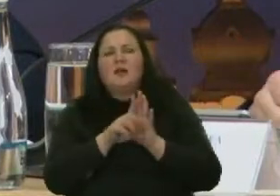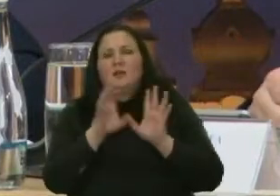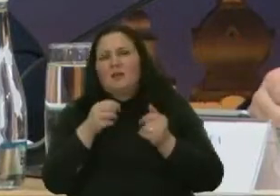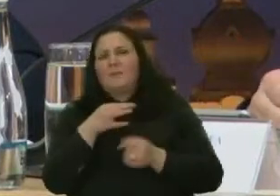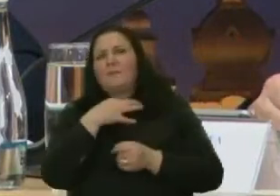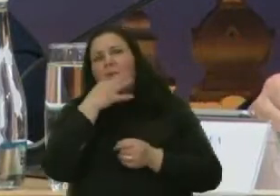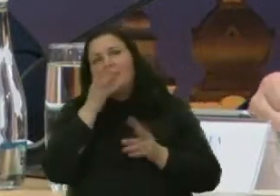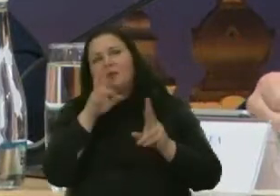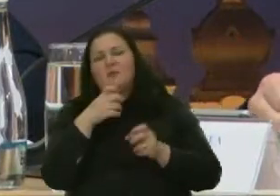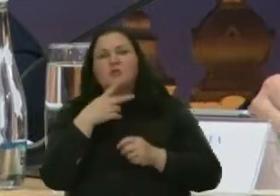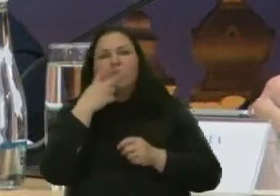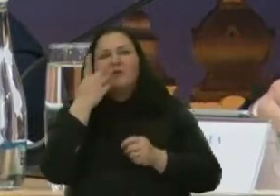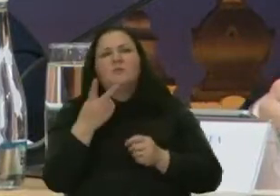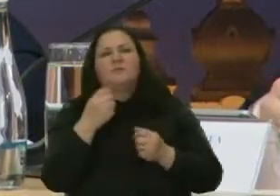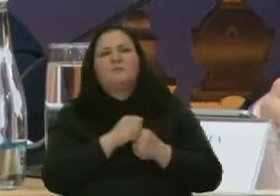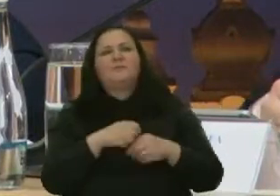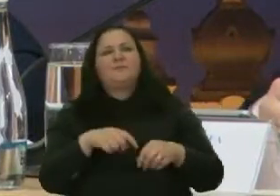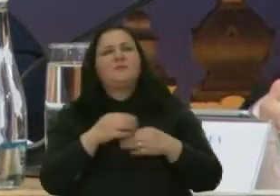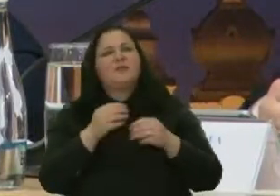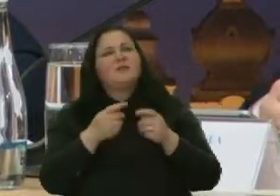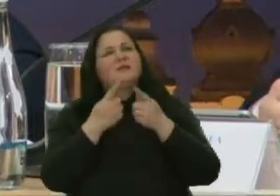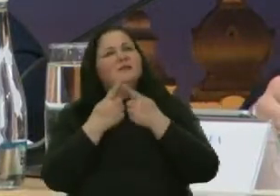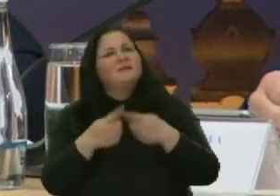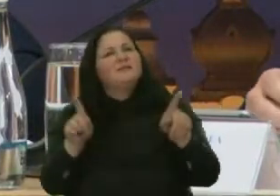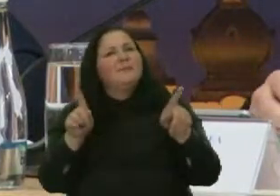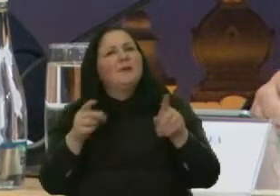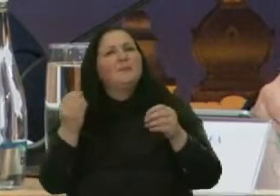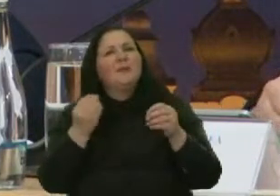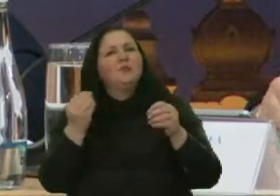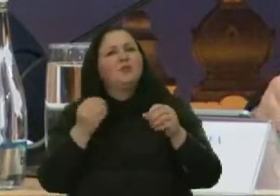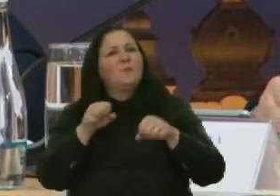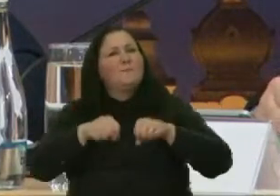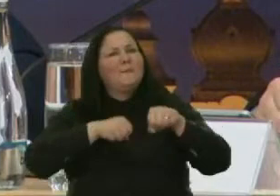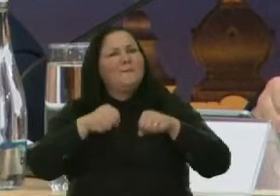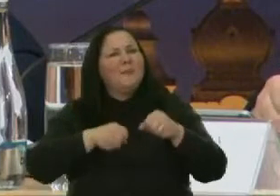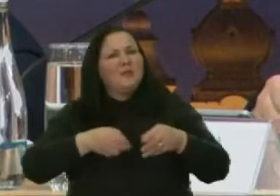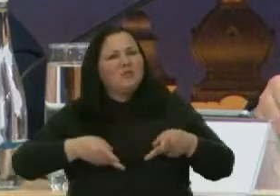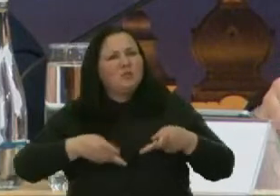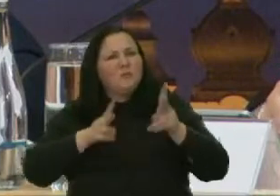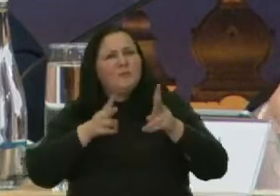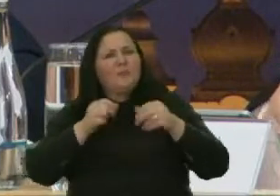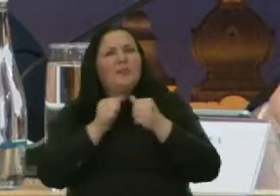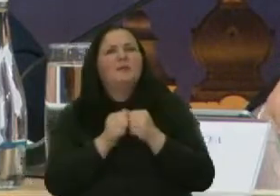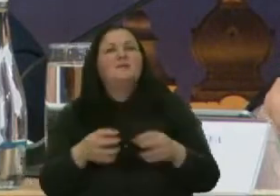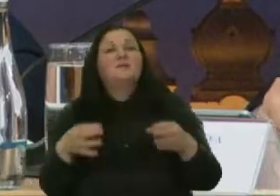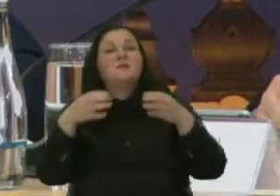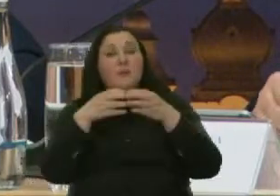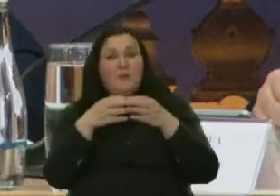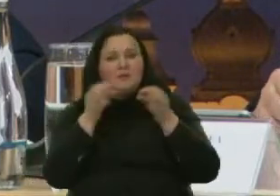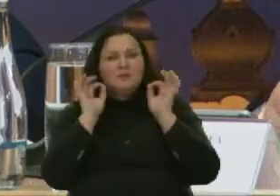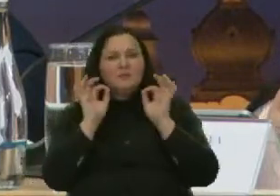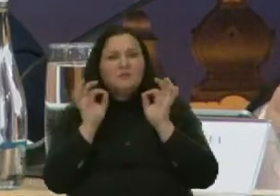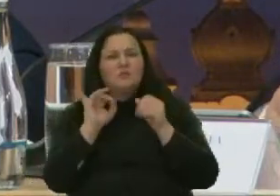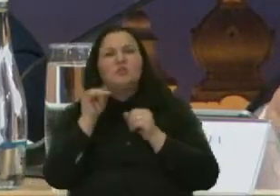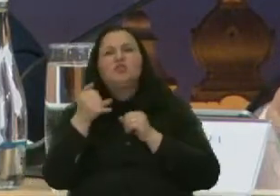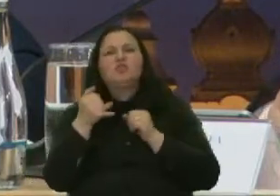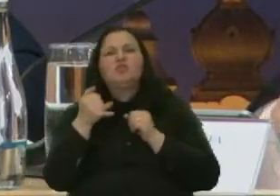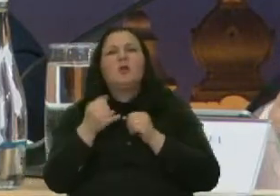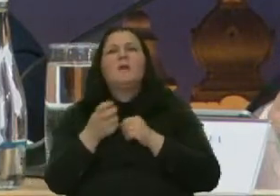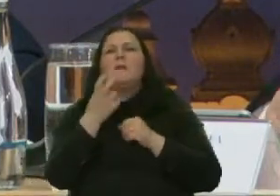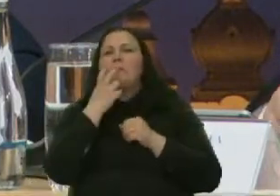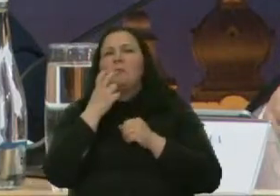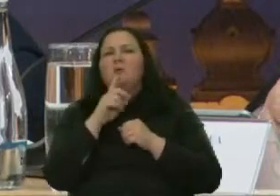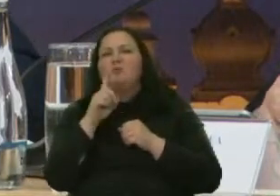în în vedere separatoare pentru pistele de bicicletă departamentul de specialitate și poliția nu